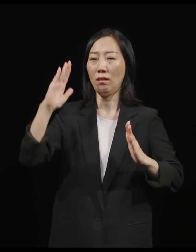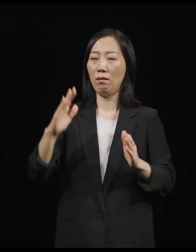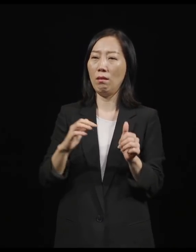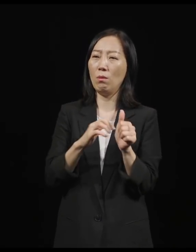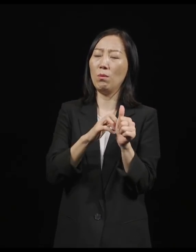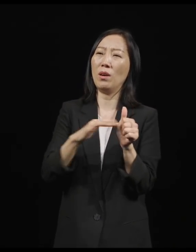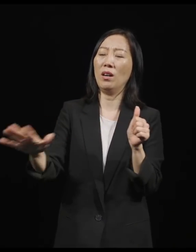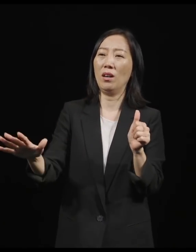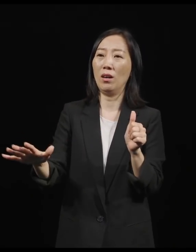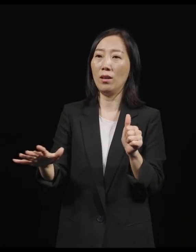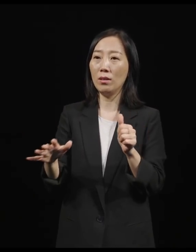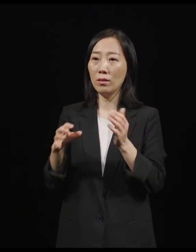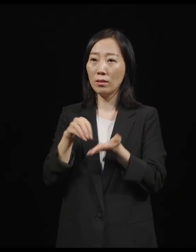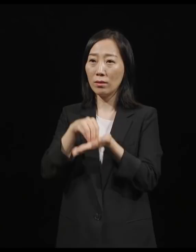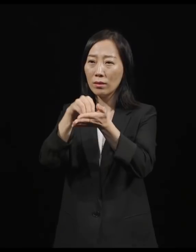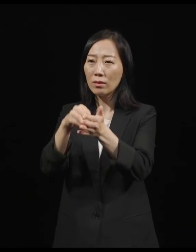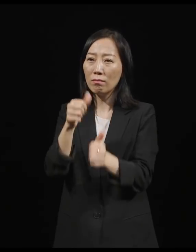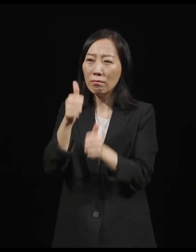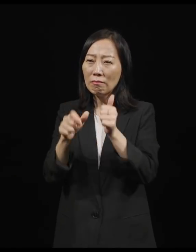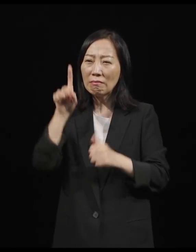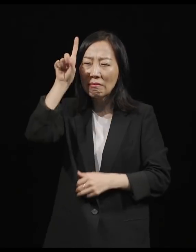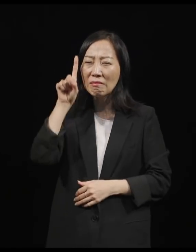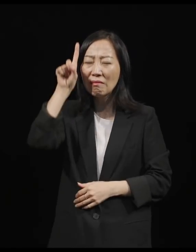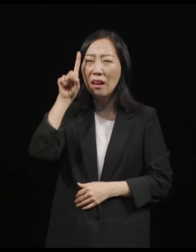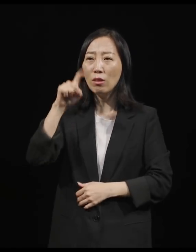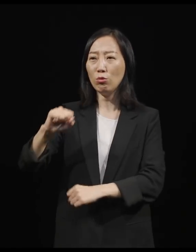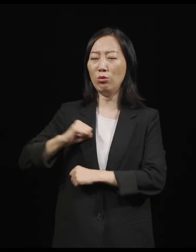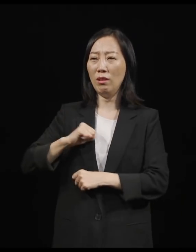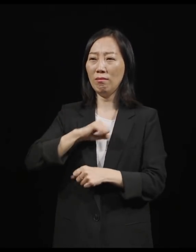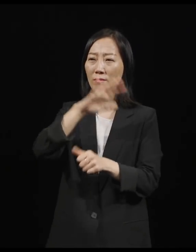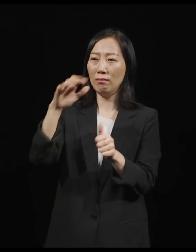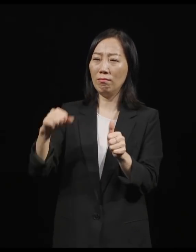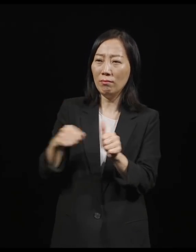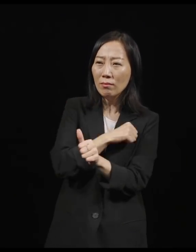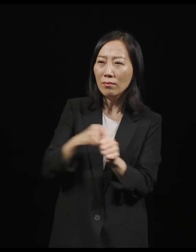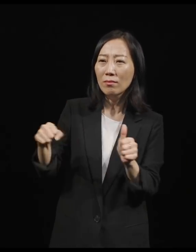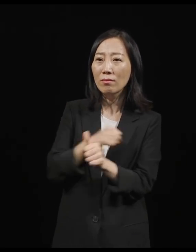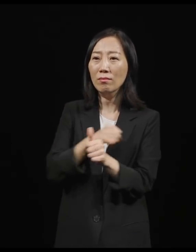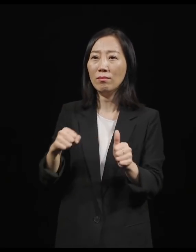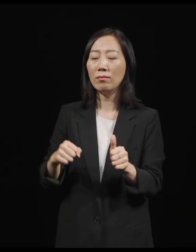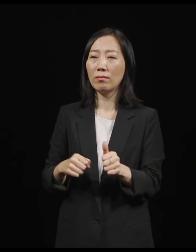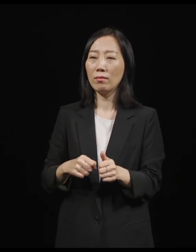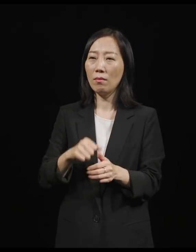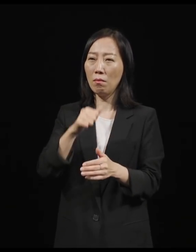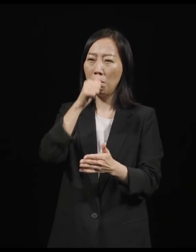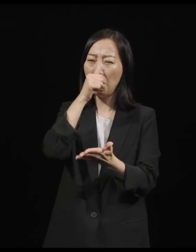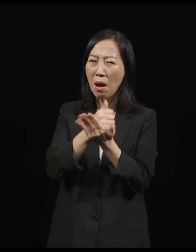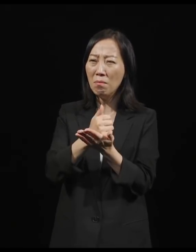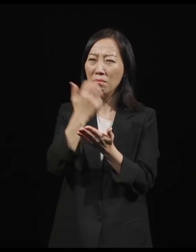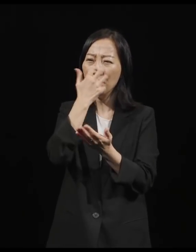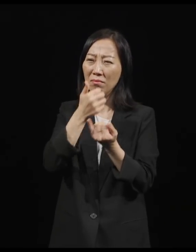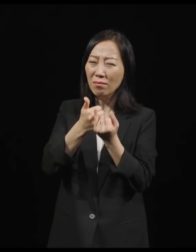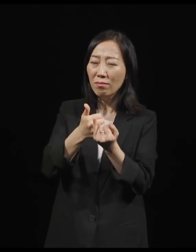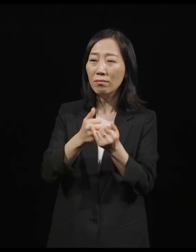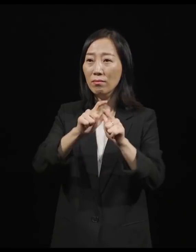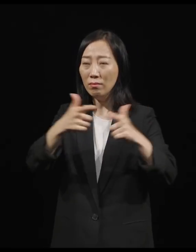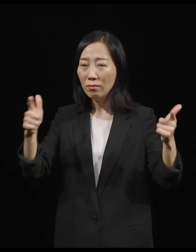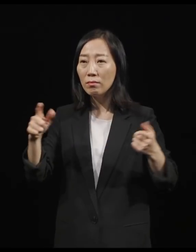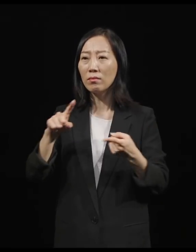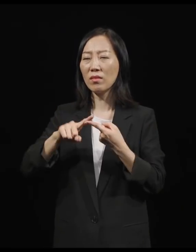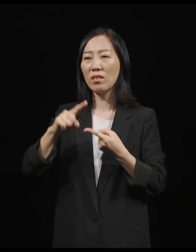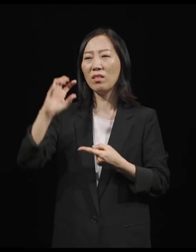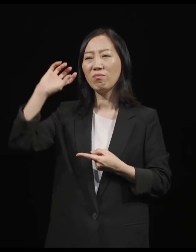왕따로, 입시 스트레스로, 또 군대에서 받은 구타로, 성범죄 피해로 조현병을 겪는